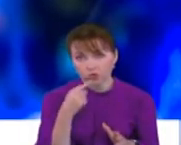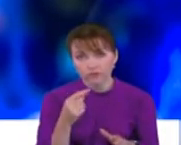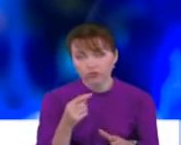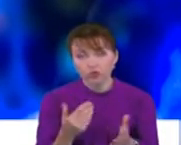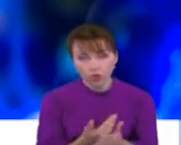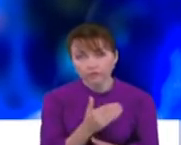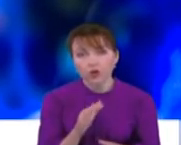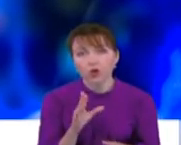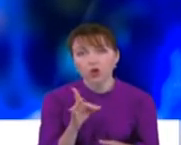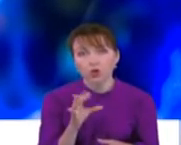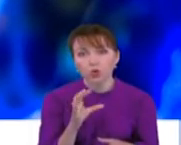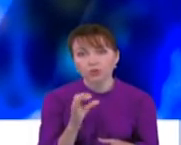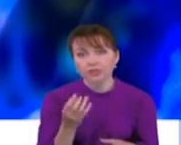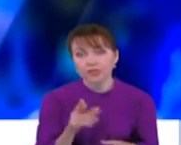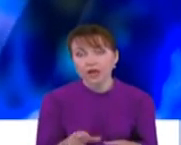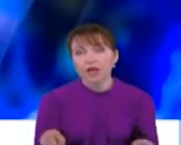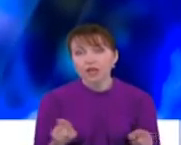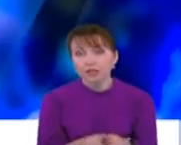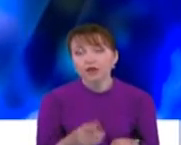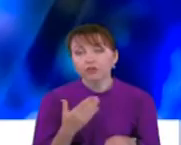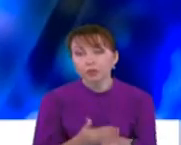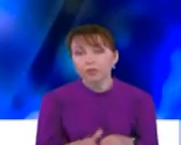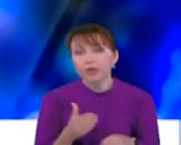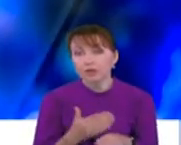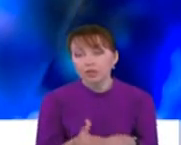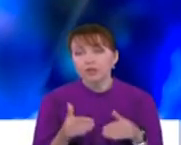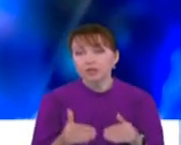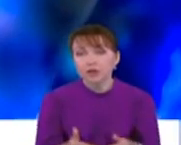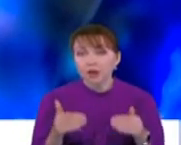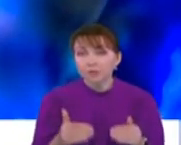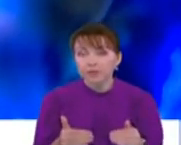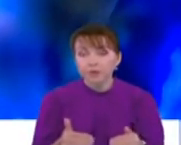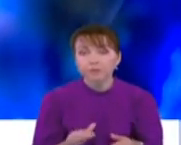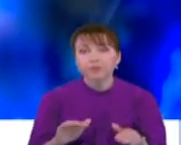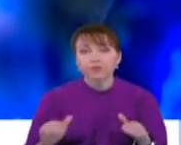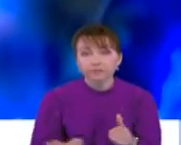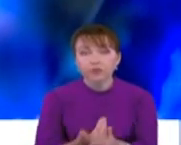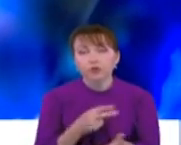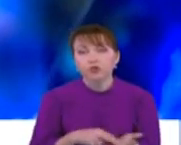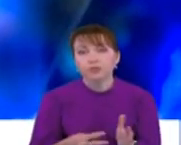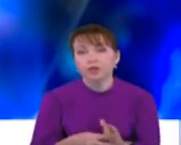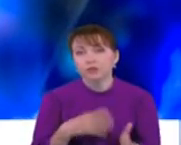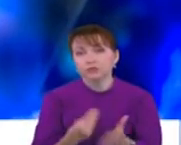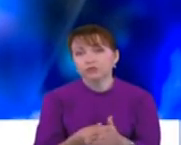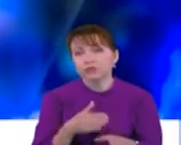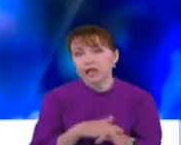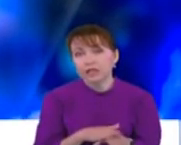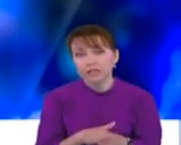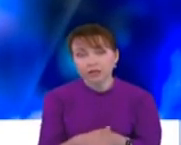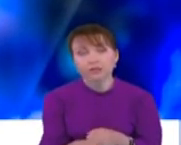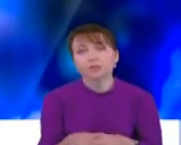погляд, і такими діями вона поетапно відроджує плани його реалізації